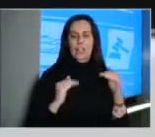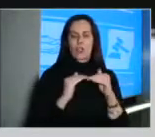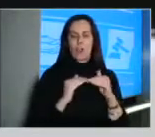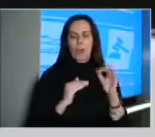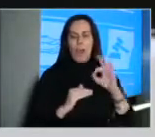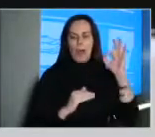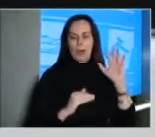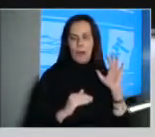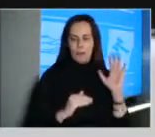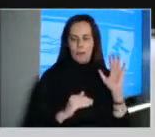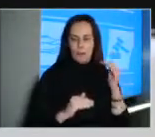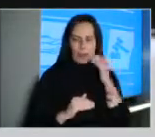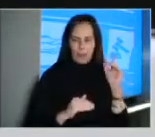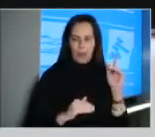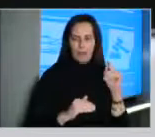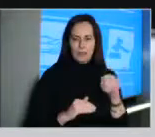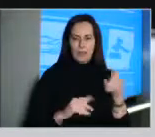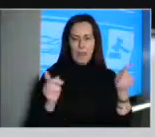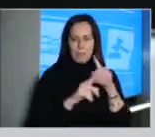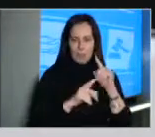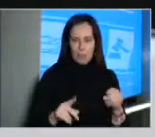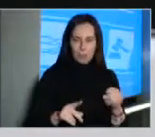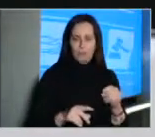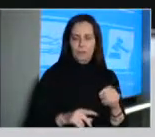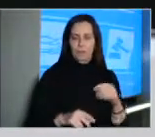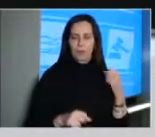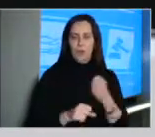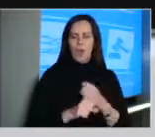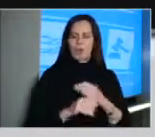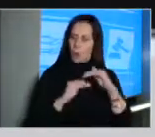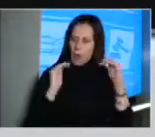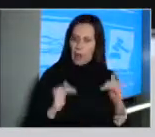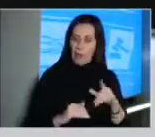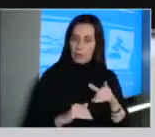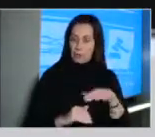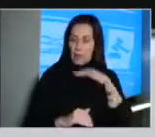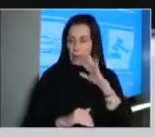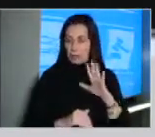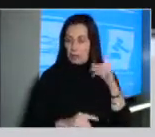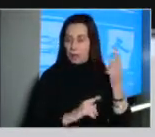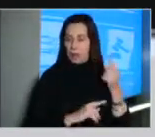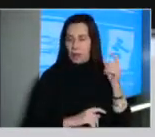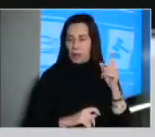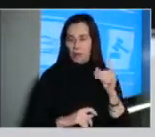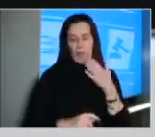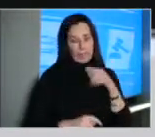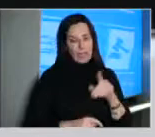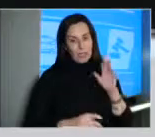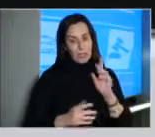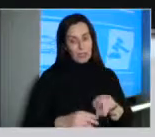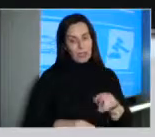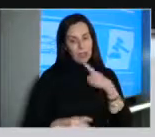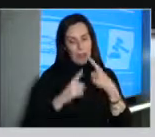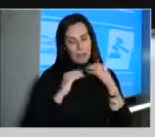למדד המחירים לצרכן בארצות הברית. הבנתי. את זה הם ביטלו, עשו הקלה מסוימת, האם זה מספיק לצרכן הישראלי או לא, על זה אפשר